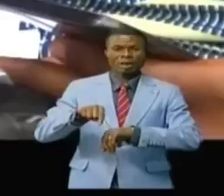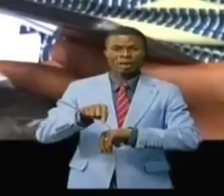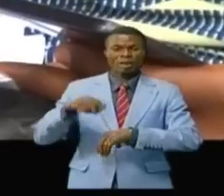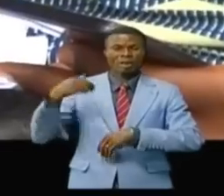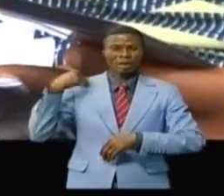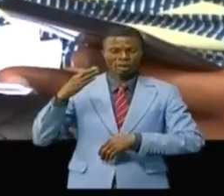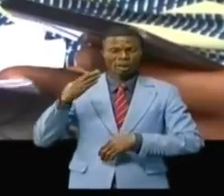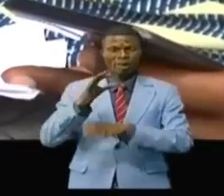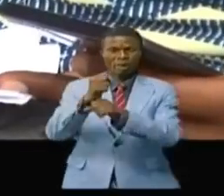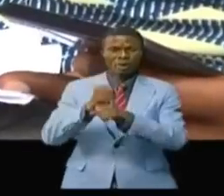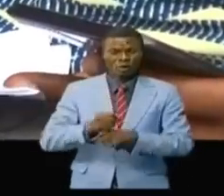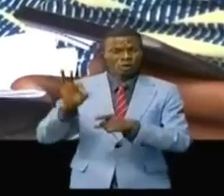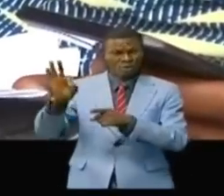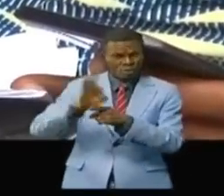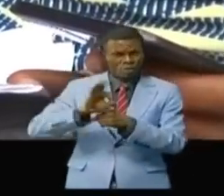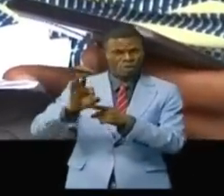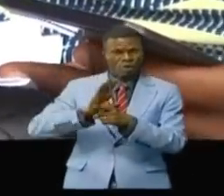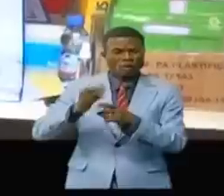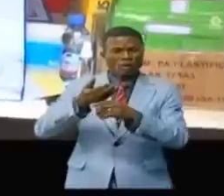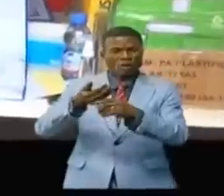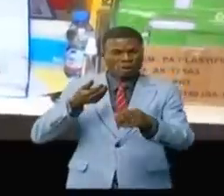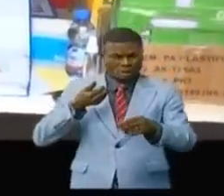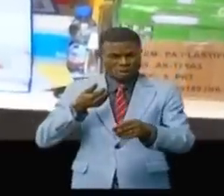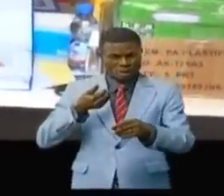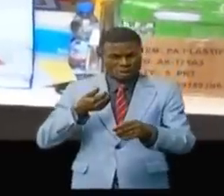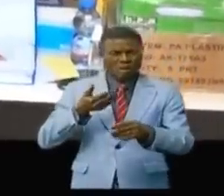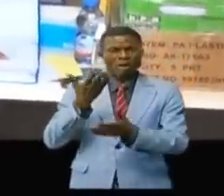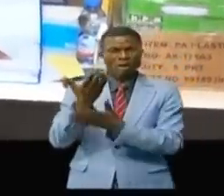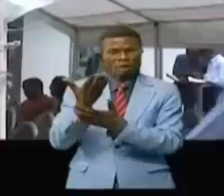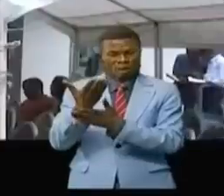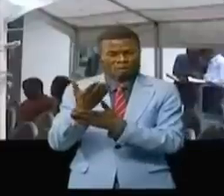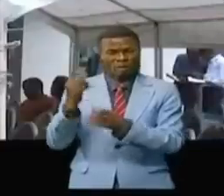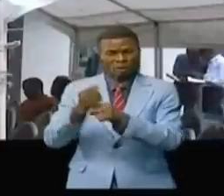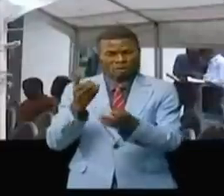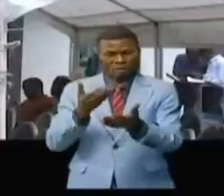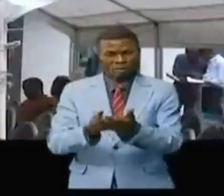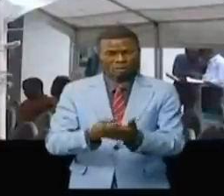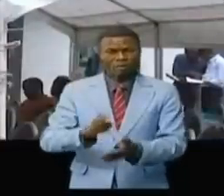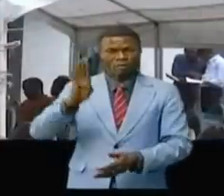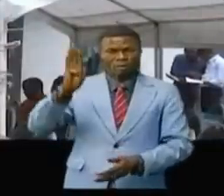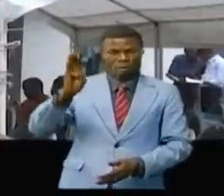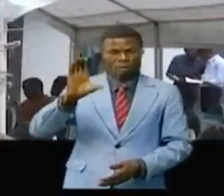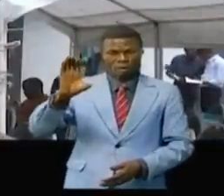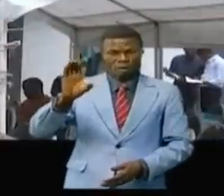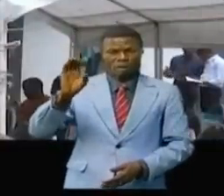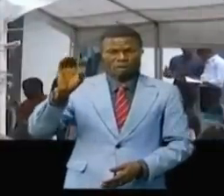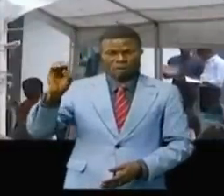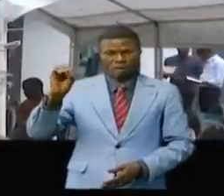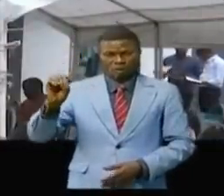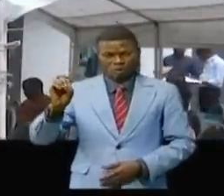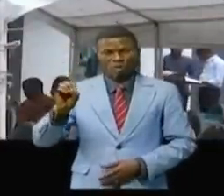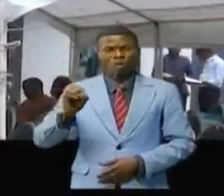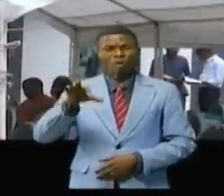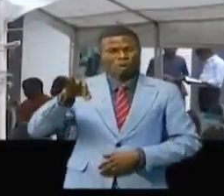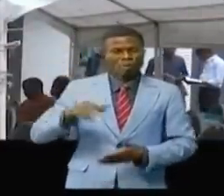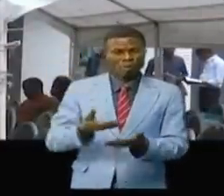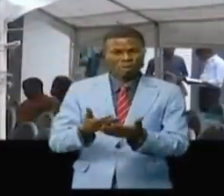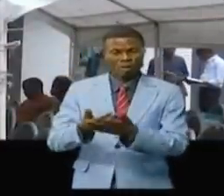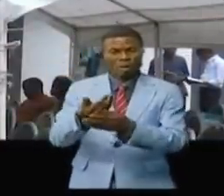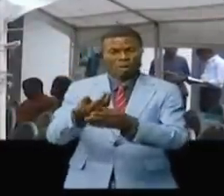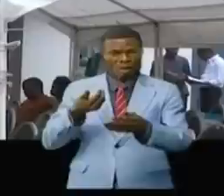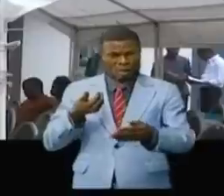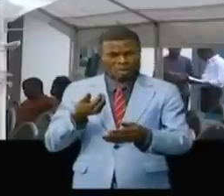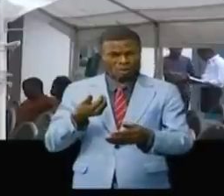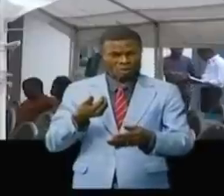permis de bénéficier d'une formation avant l'avis d'appel d'offres. BCECO a vraiment innové. Vous savez, avant même d'avoir